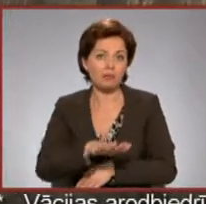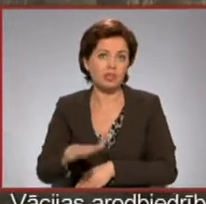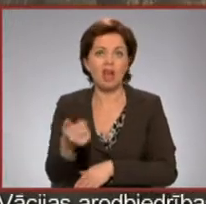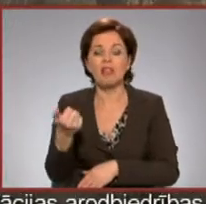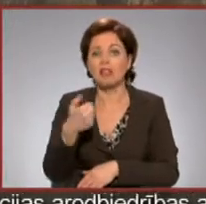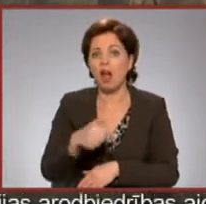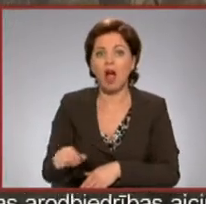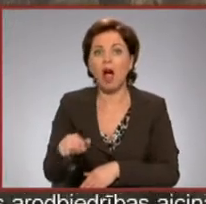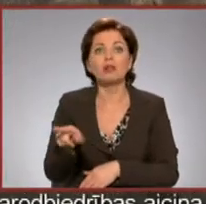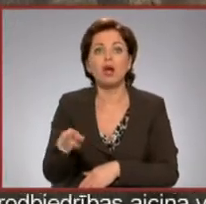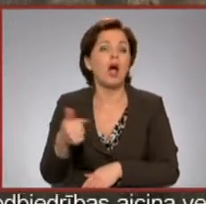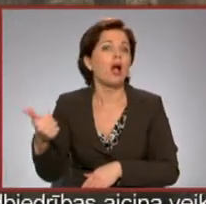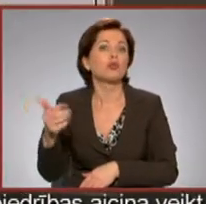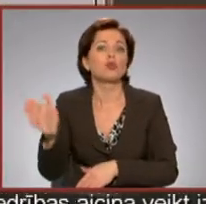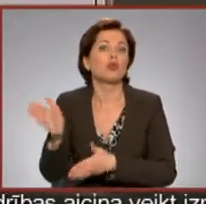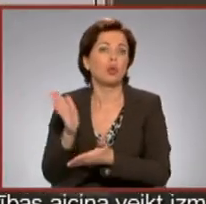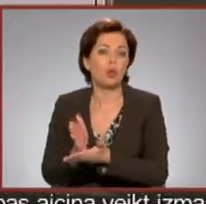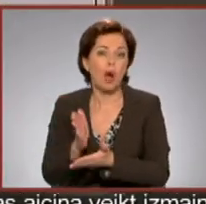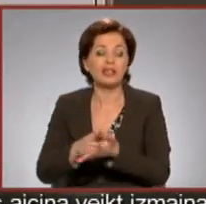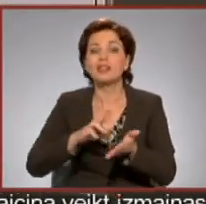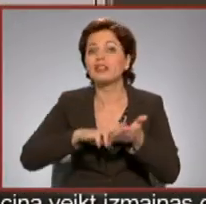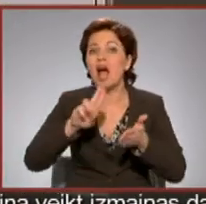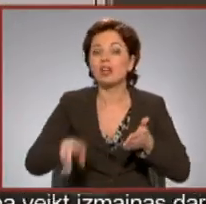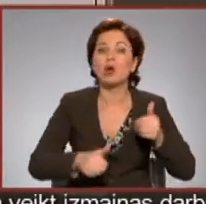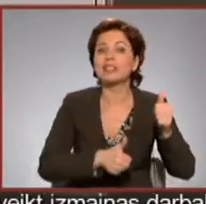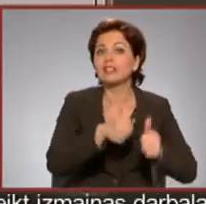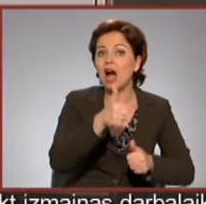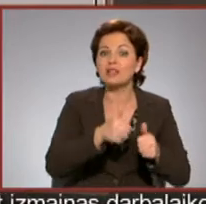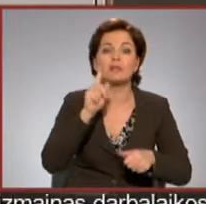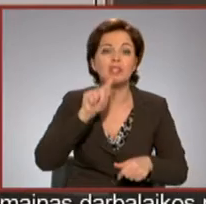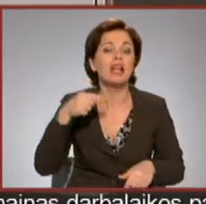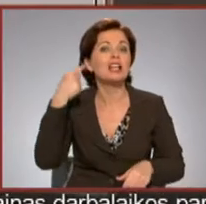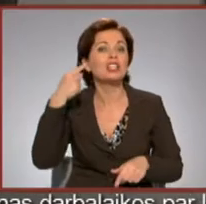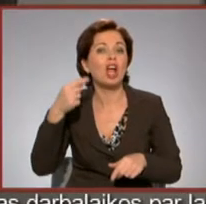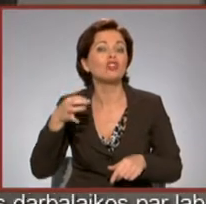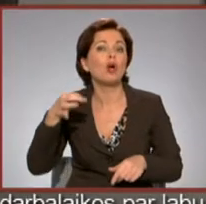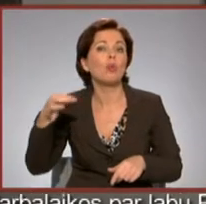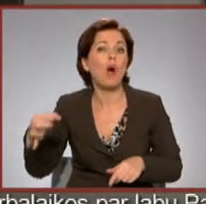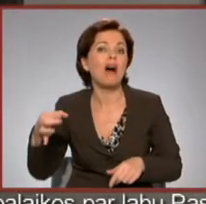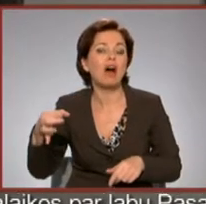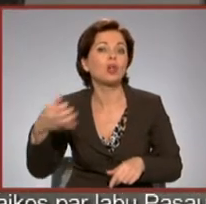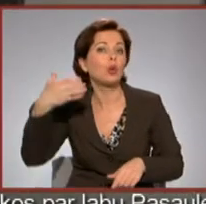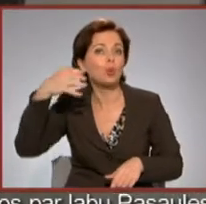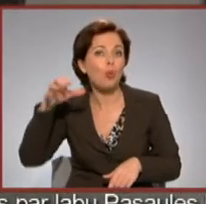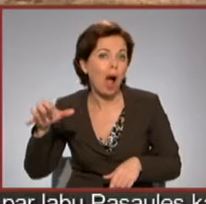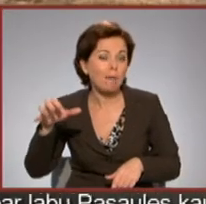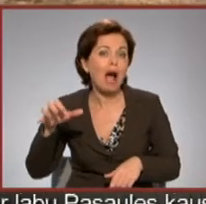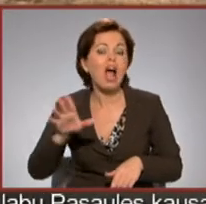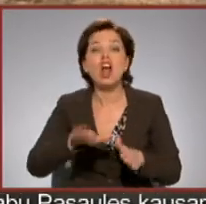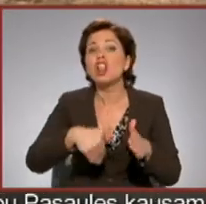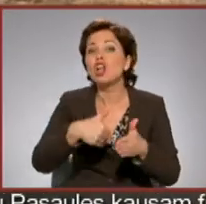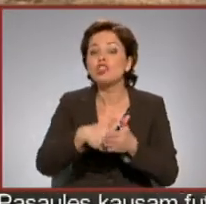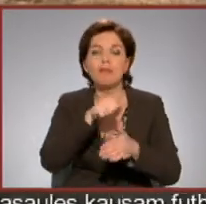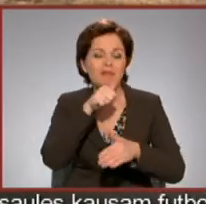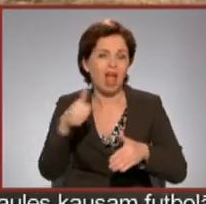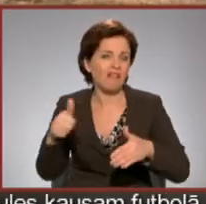nav bijis, nezinu, kas viņam tur noticis. Par nelegālajām sacīkstēm zina arī Strenču novada domē, taču līdz šim tās nav izdevies ierobežot.